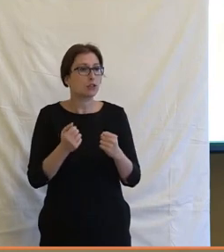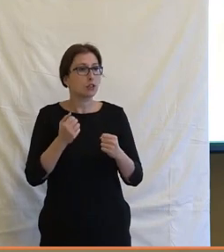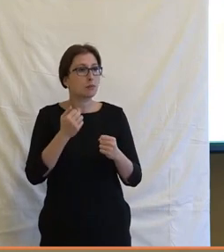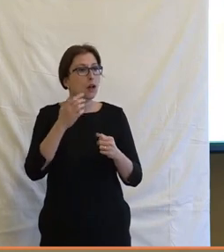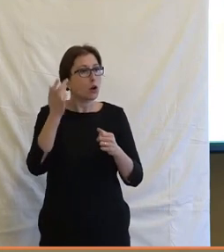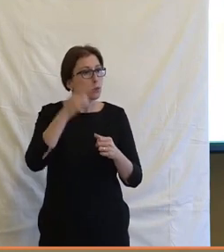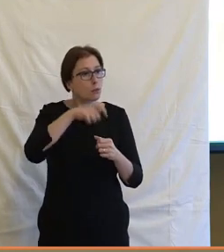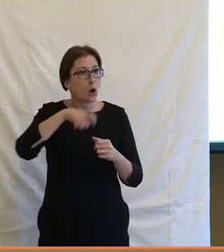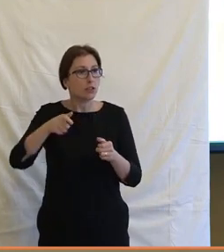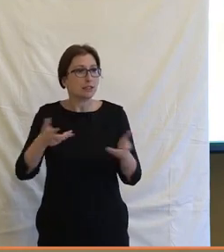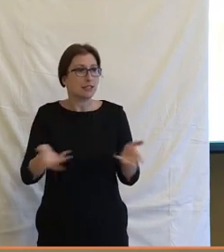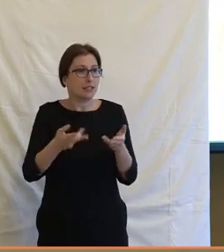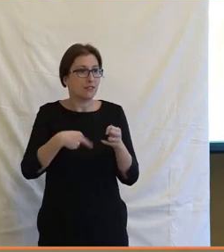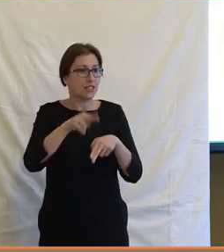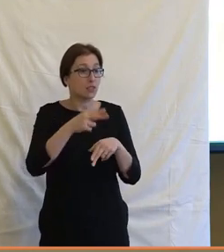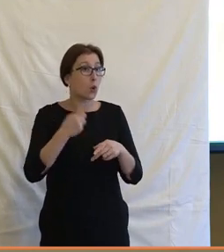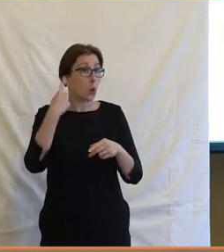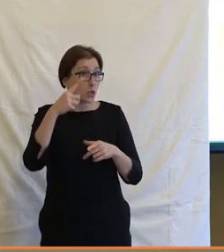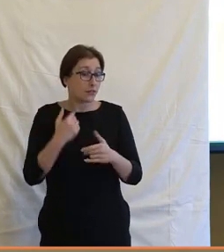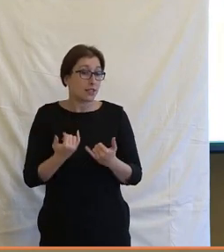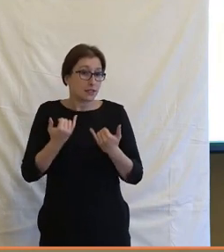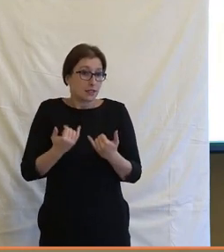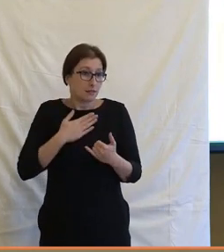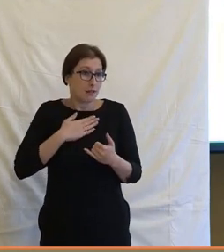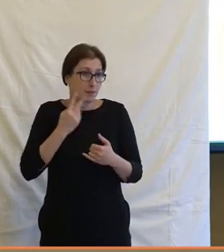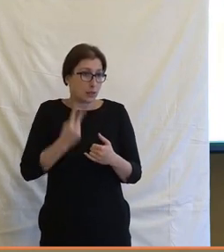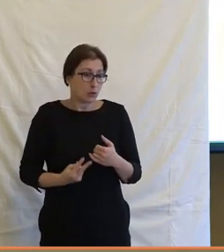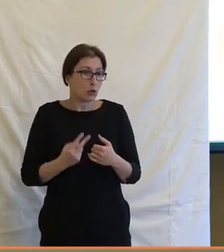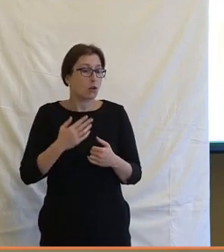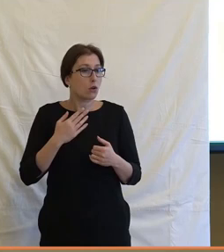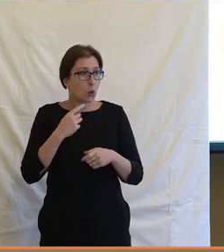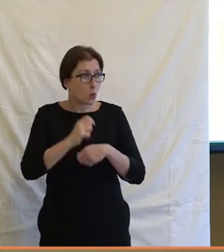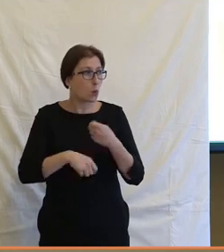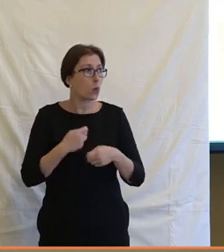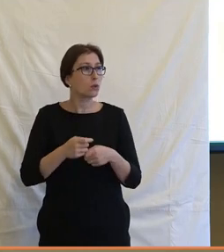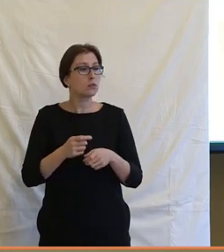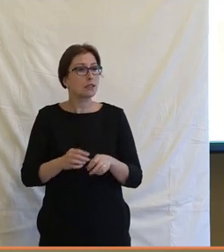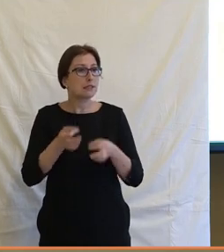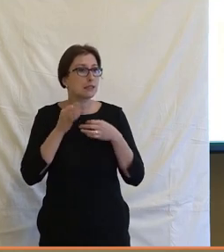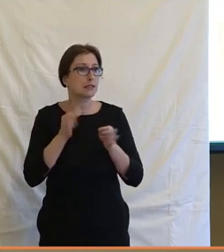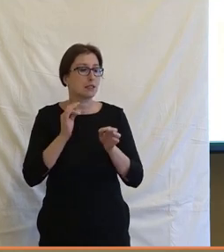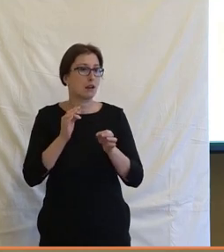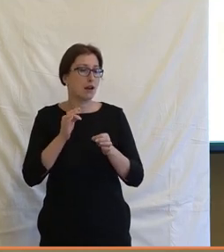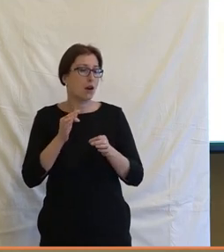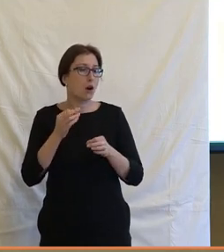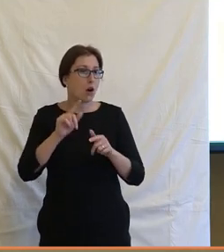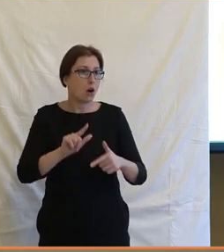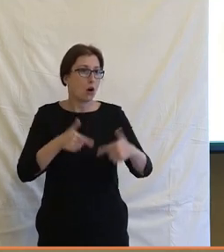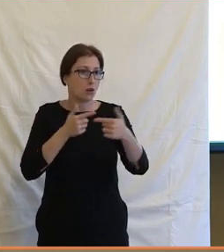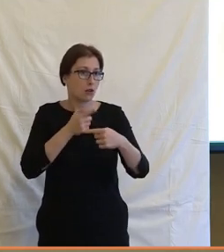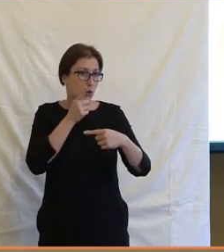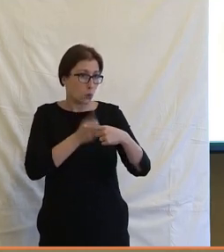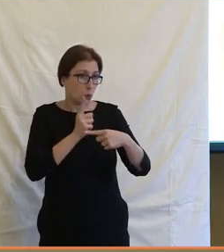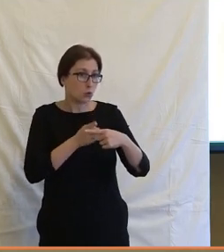aby těch specialistů bylo víc. Univerzita třeba teďka rozjela nový komplet online vzdělávací program zaměřený právě